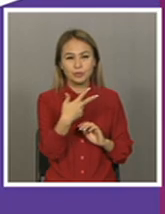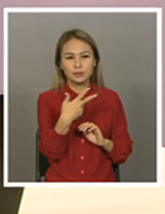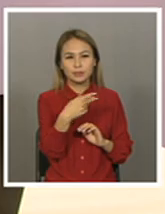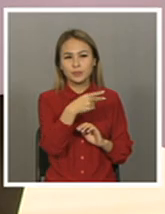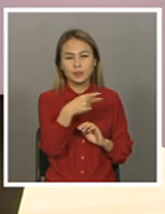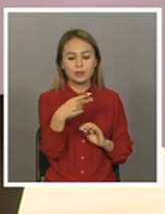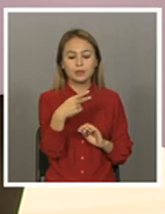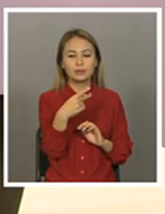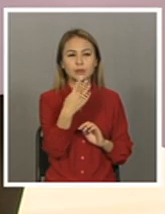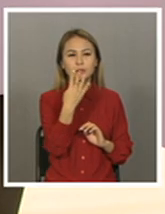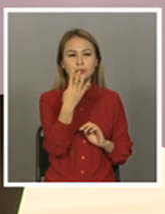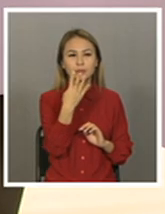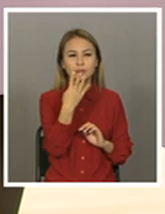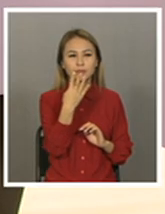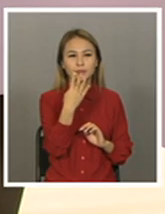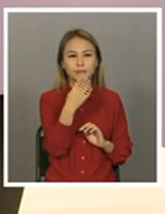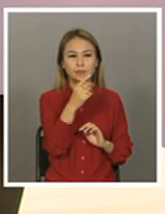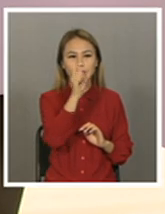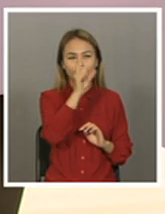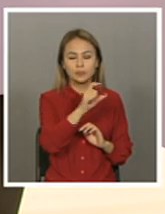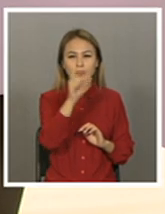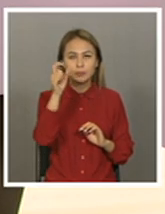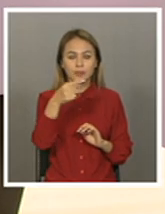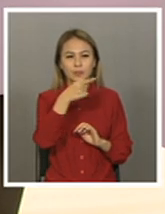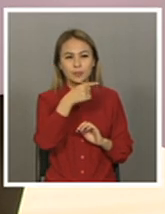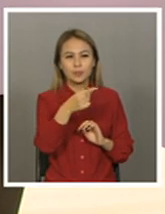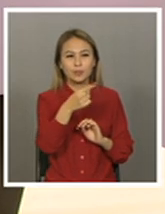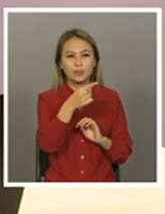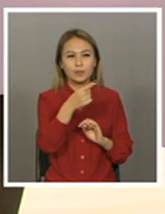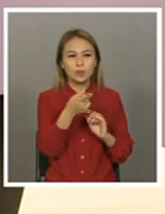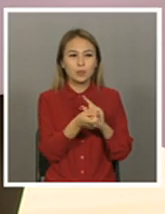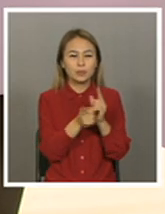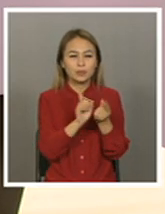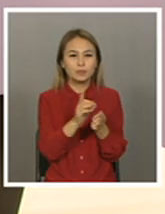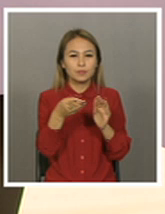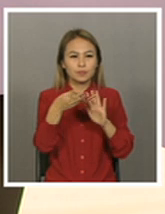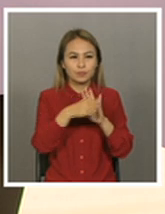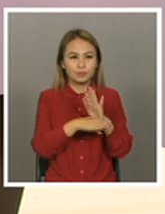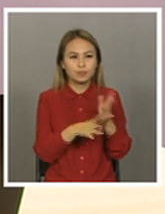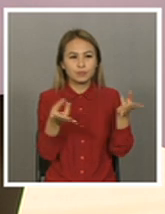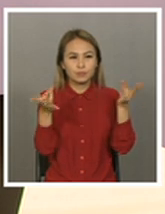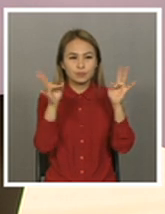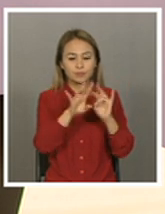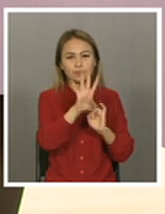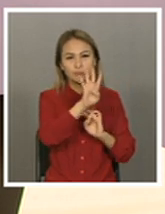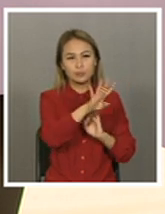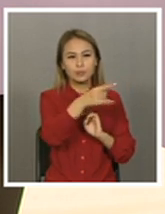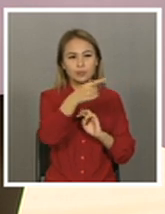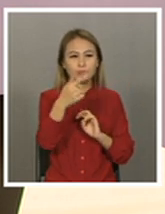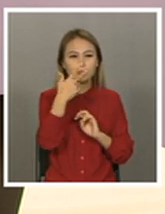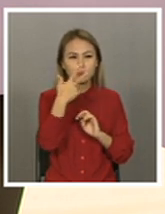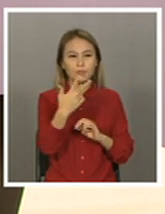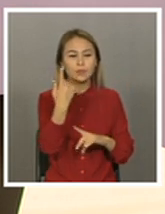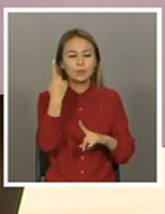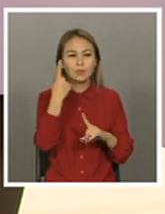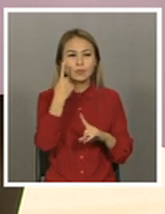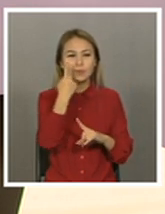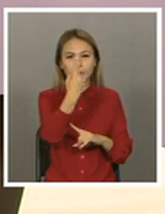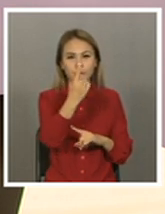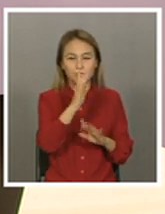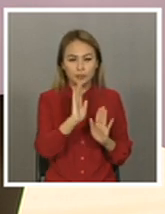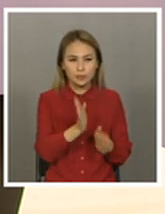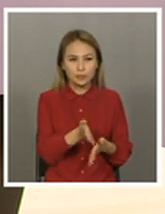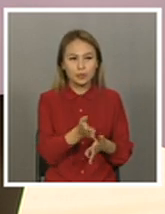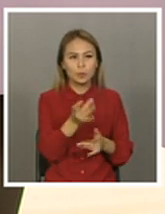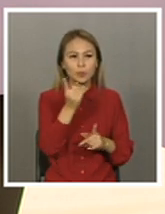айырмасы. Бірліктен бірлікті азайтамыз. Ондық өзгерсіз қалады. 4 бірлік пен 3 бірліктің айырмасы 1 бірлікке